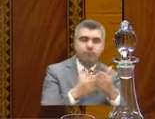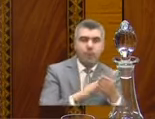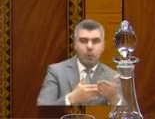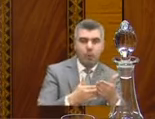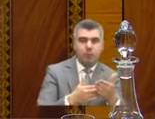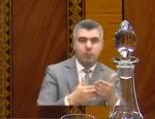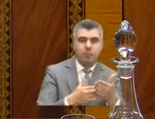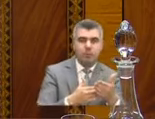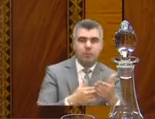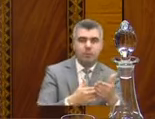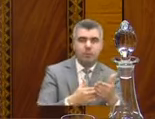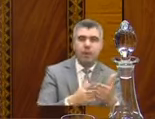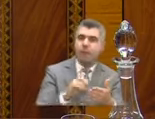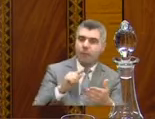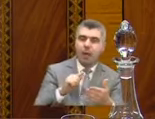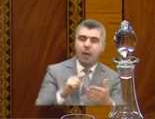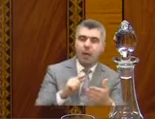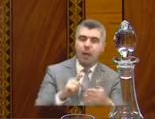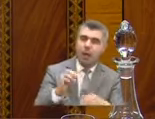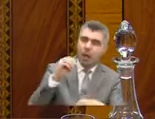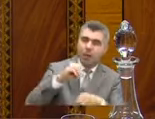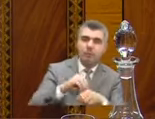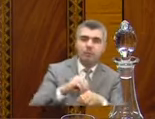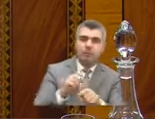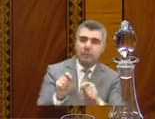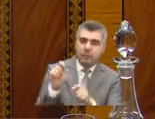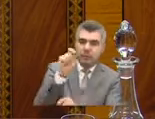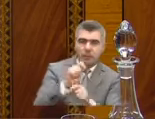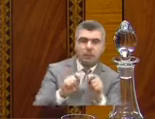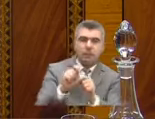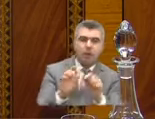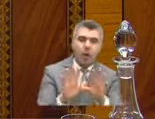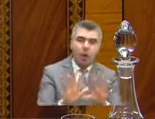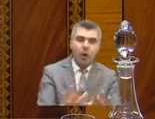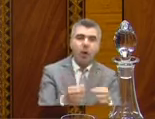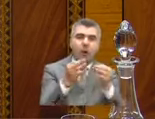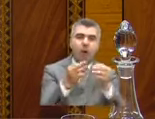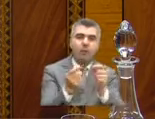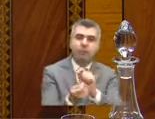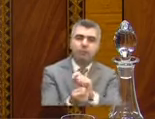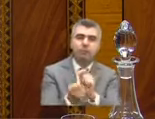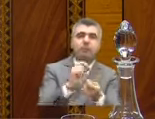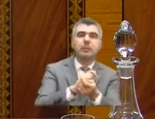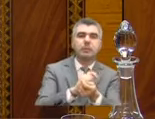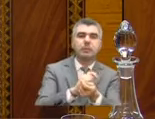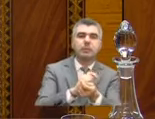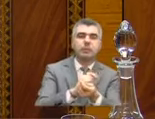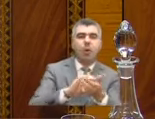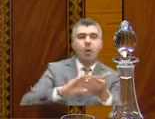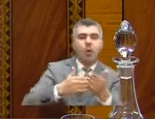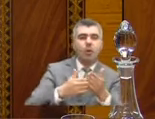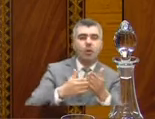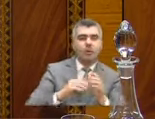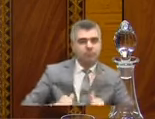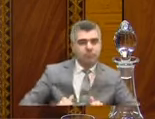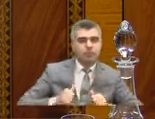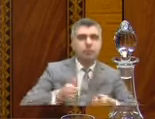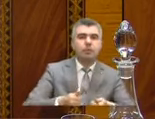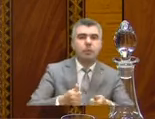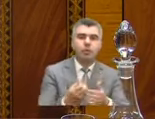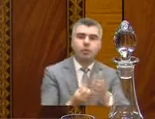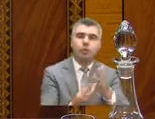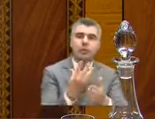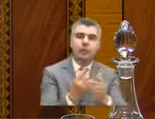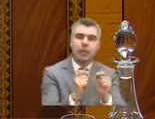بل إنها أيضا تحفزنا لصياغة حلول بديلة لتحقيق طموحاتنا المشروعة في بناء